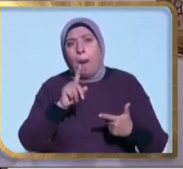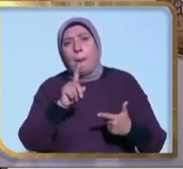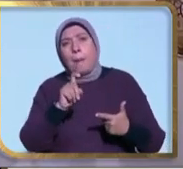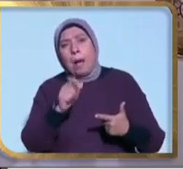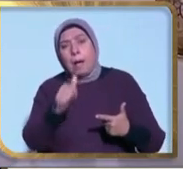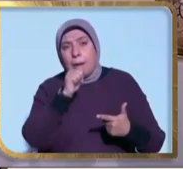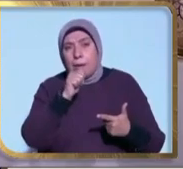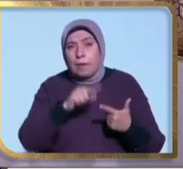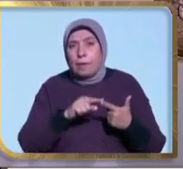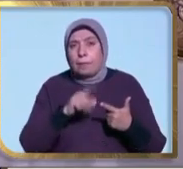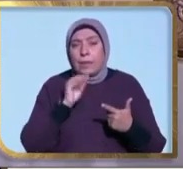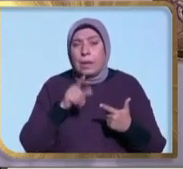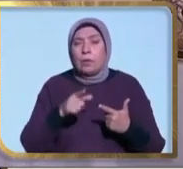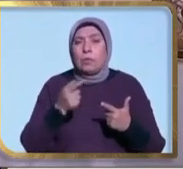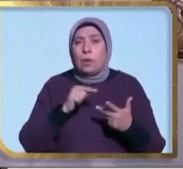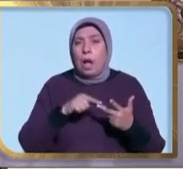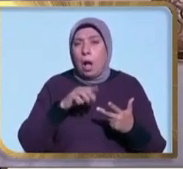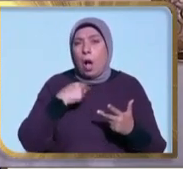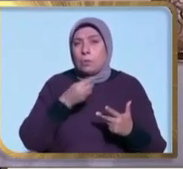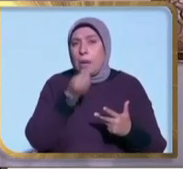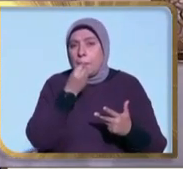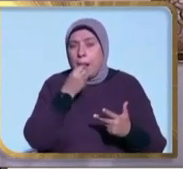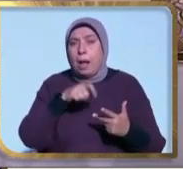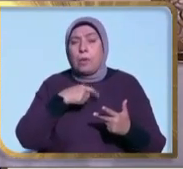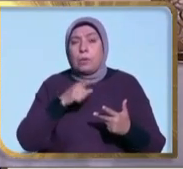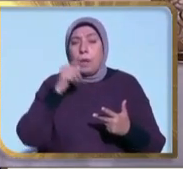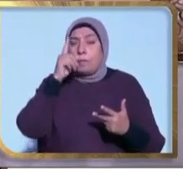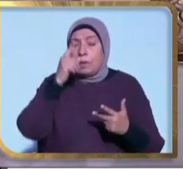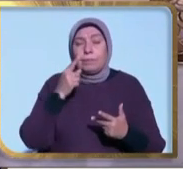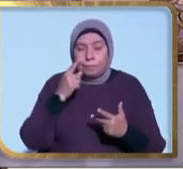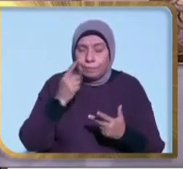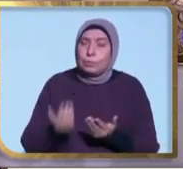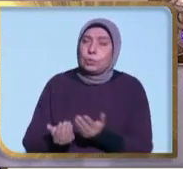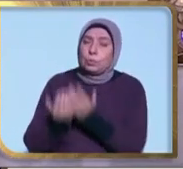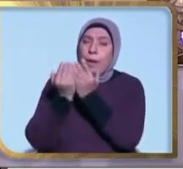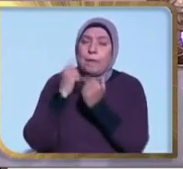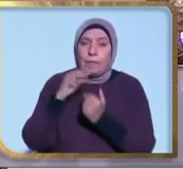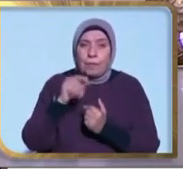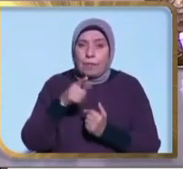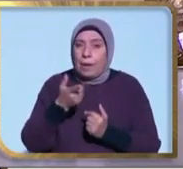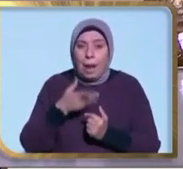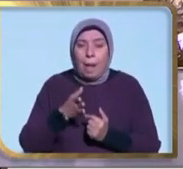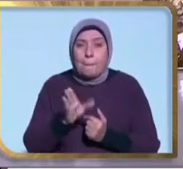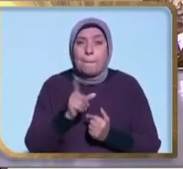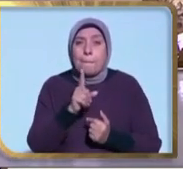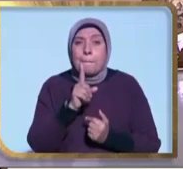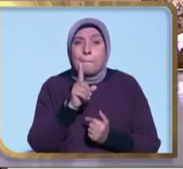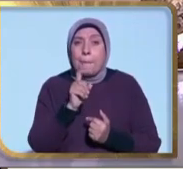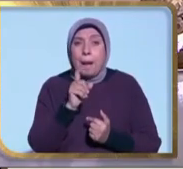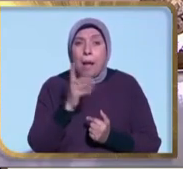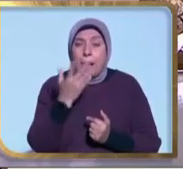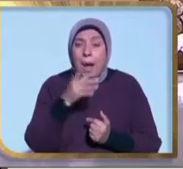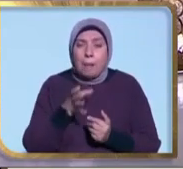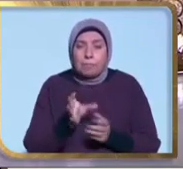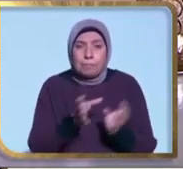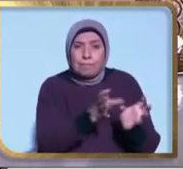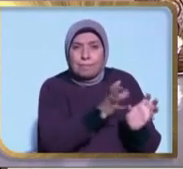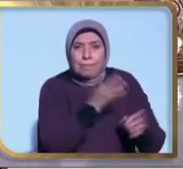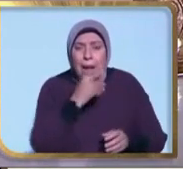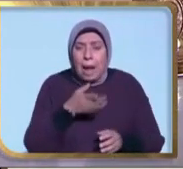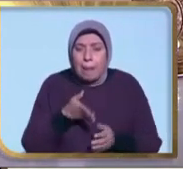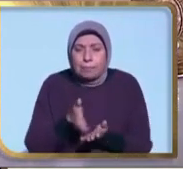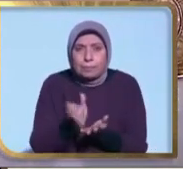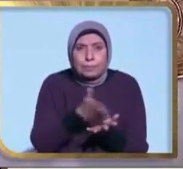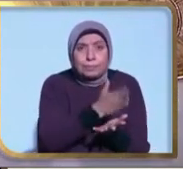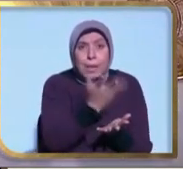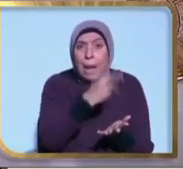وطلب لهمم الماء وفعلا انفجرت ال 12 عين لكل سبط منهم عين خاصه